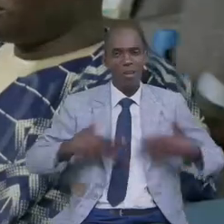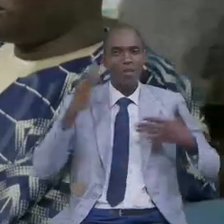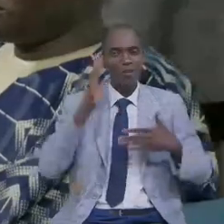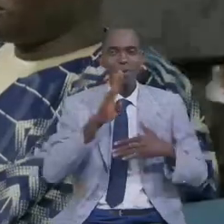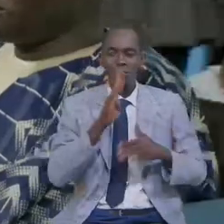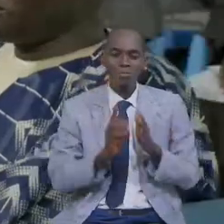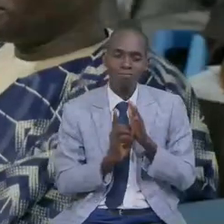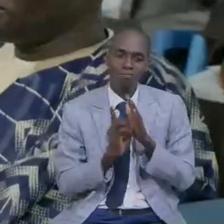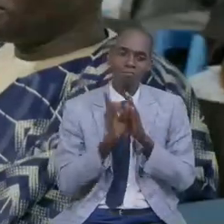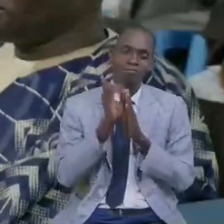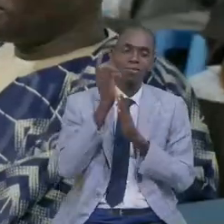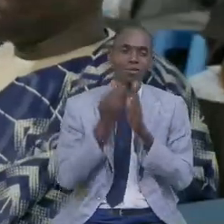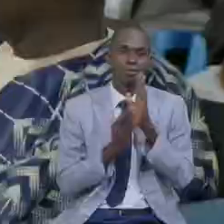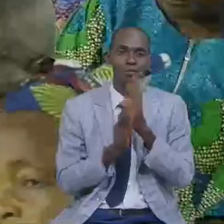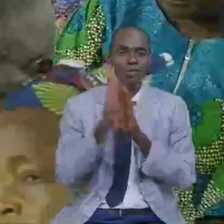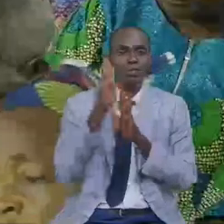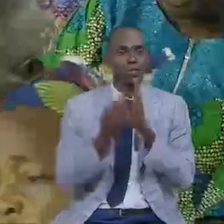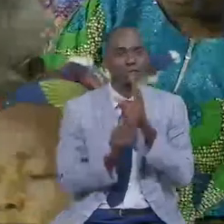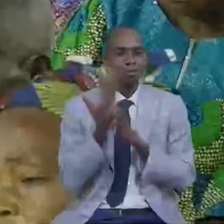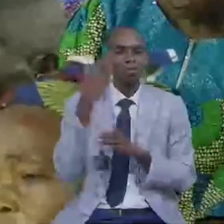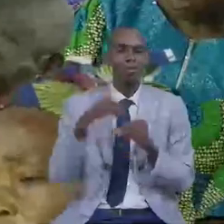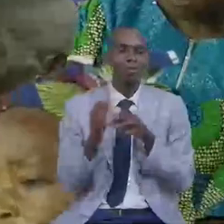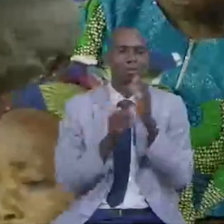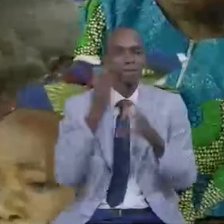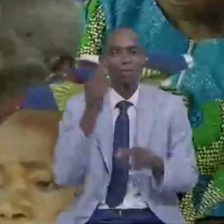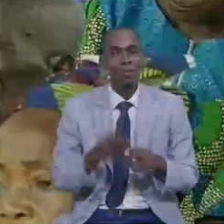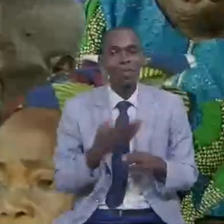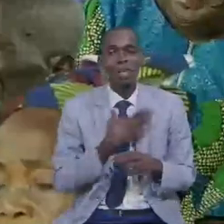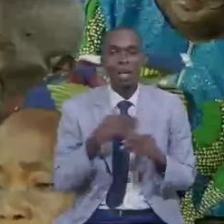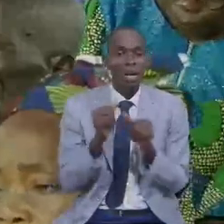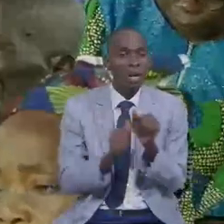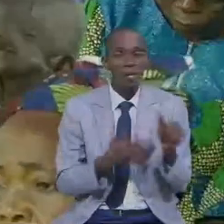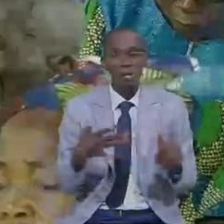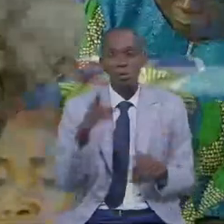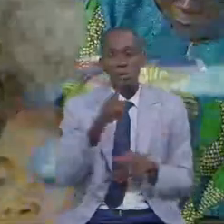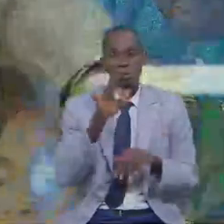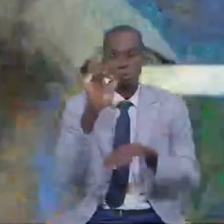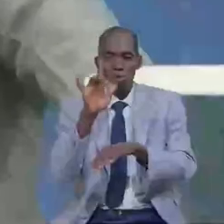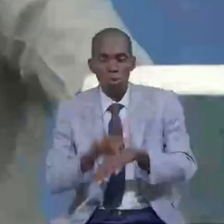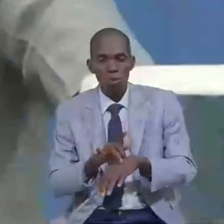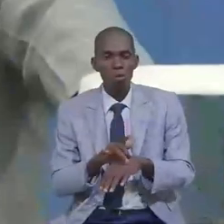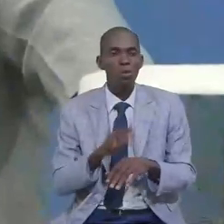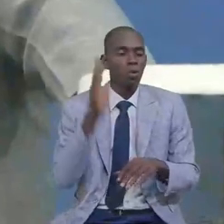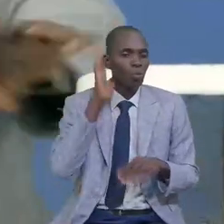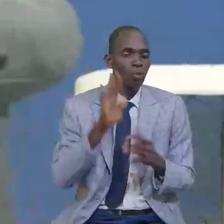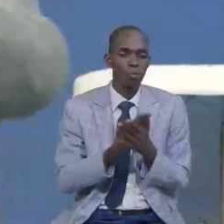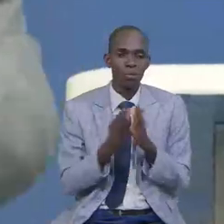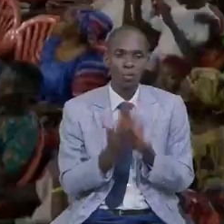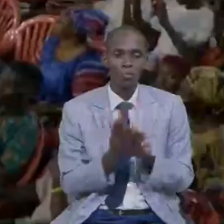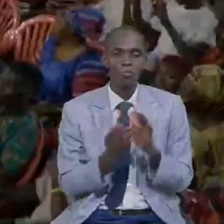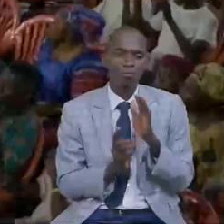bâtie. Votre famille sera bâtie. Et tout ce que vous touchez sera bâti au nom